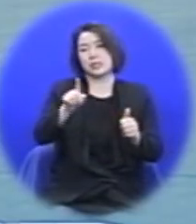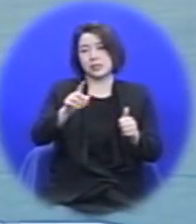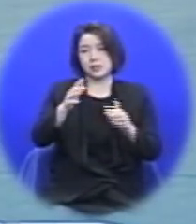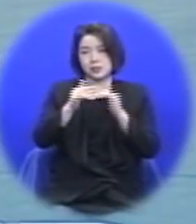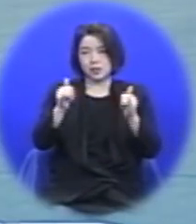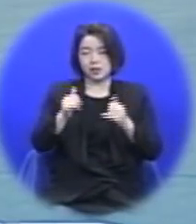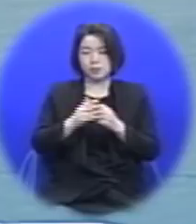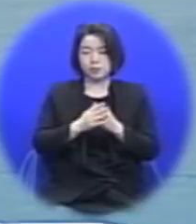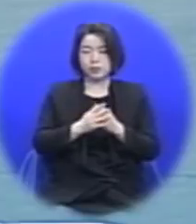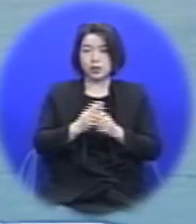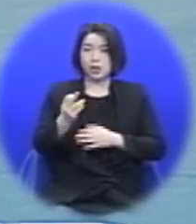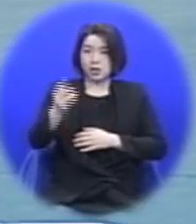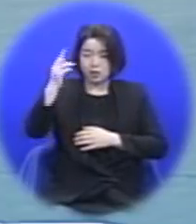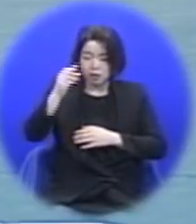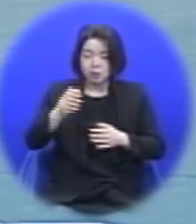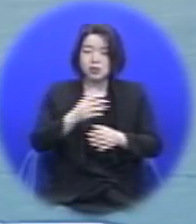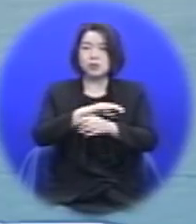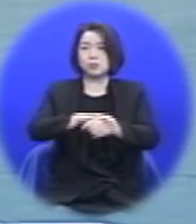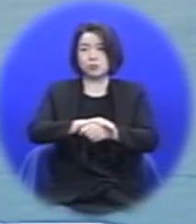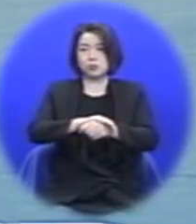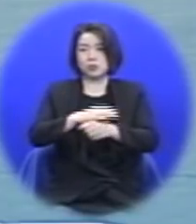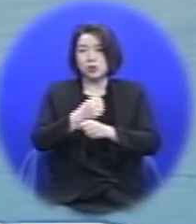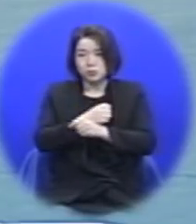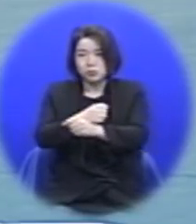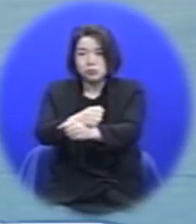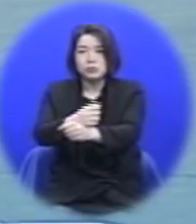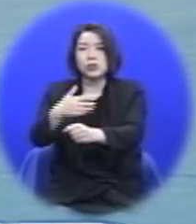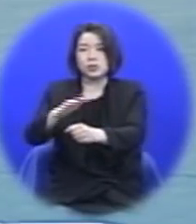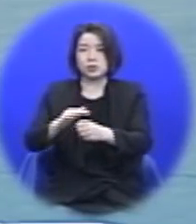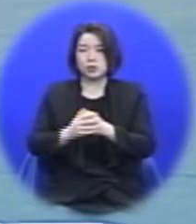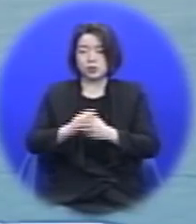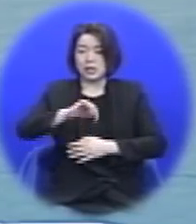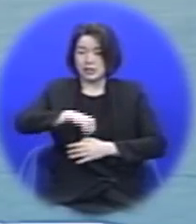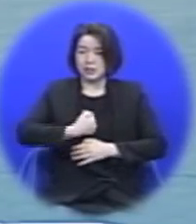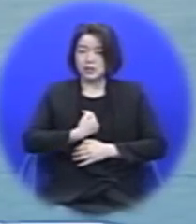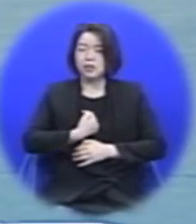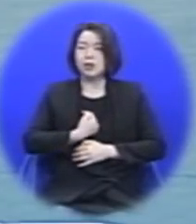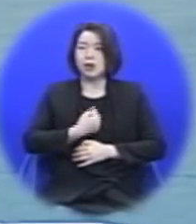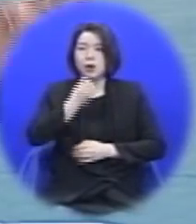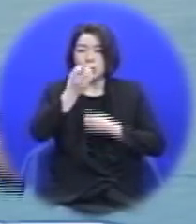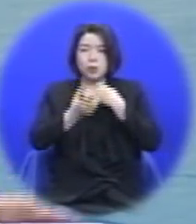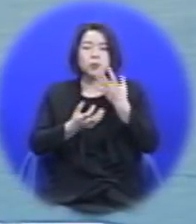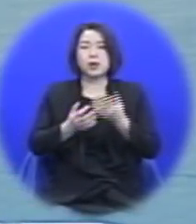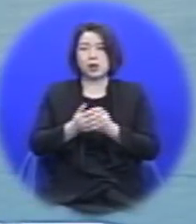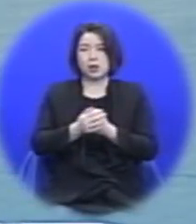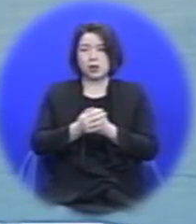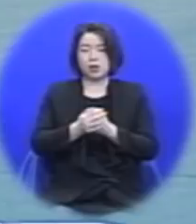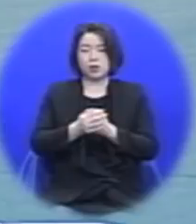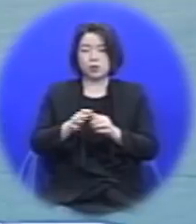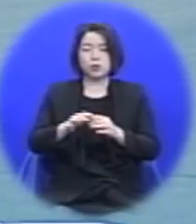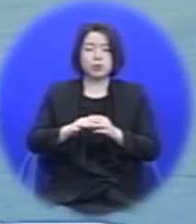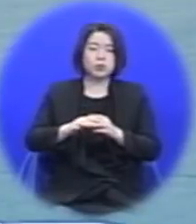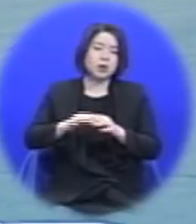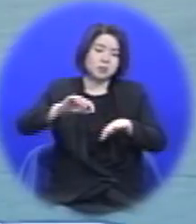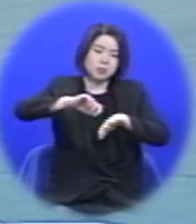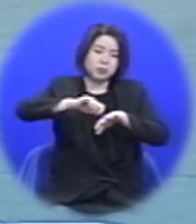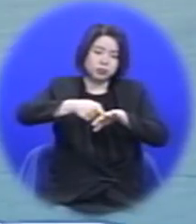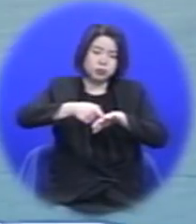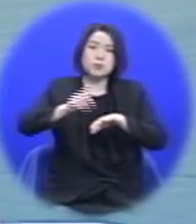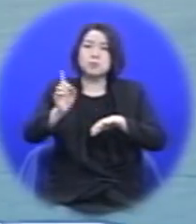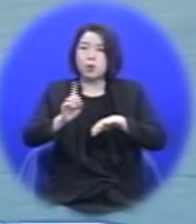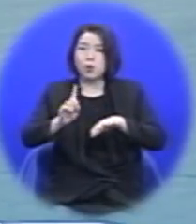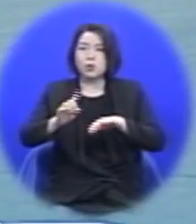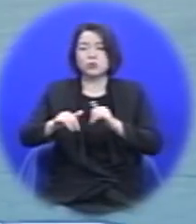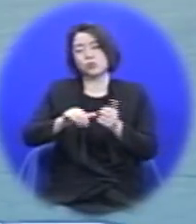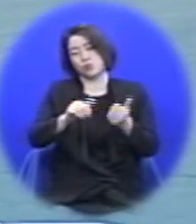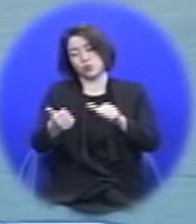형이 끌려갔습니다. 그리고 스스로 자기가 했다고 자백해서 결국은 사형에 처해집니다.